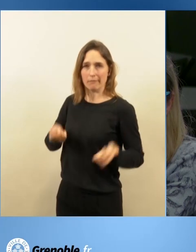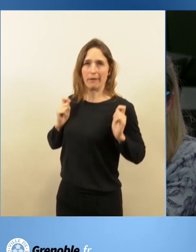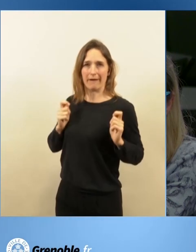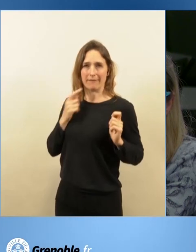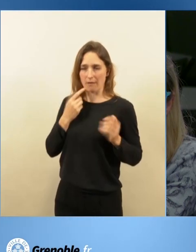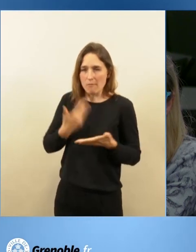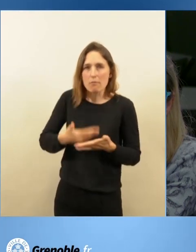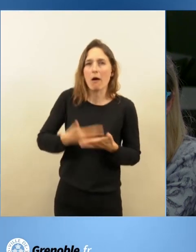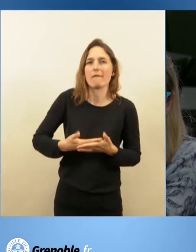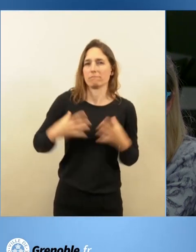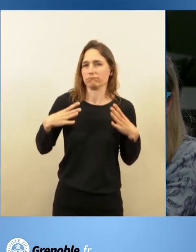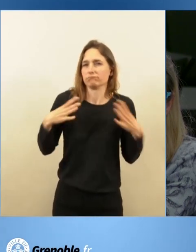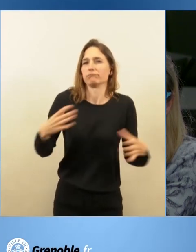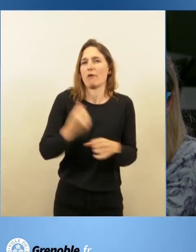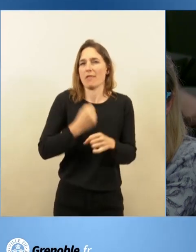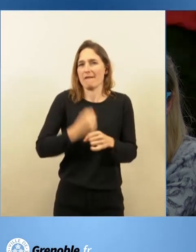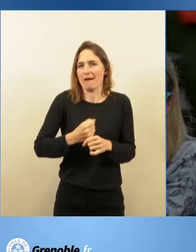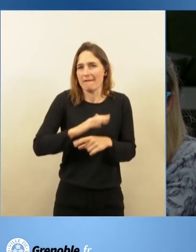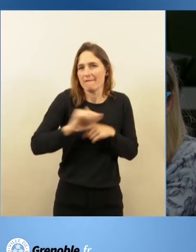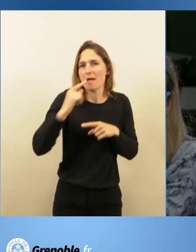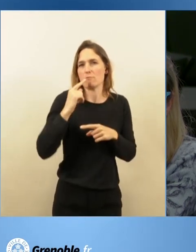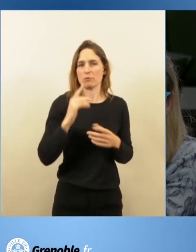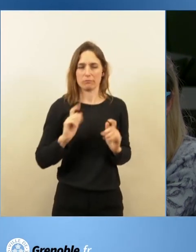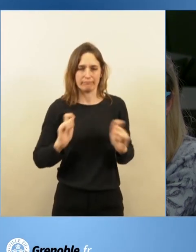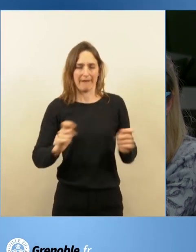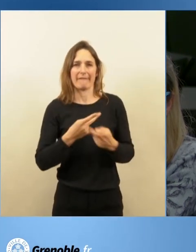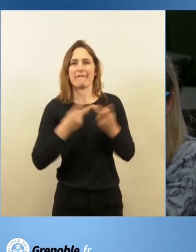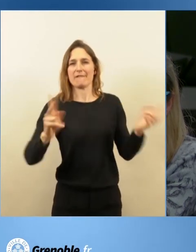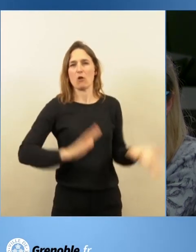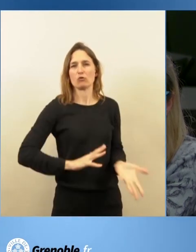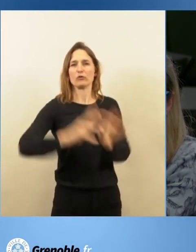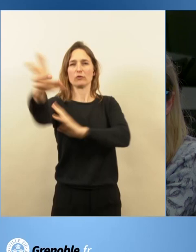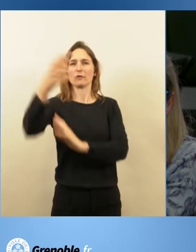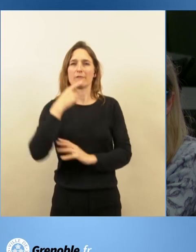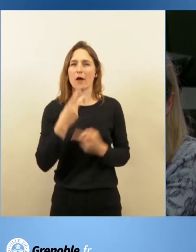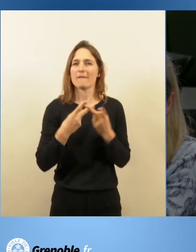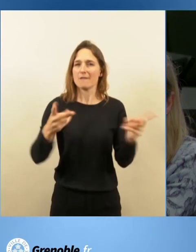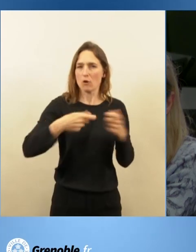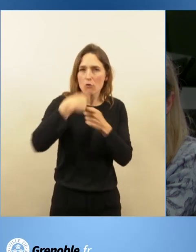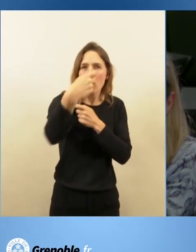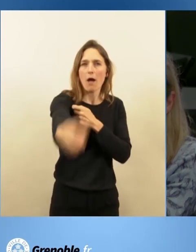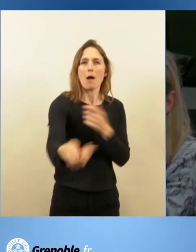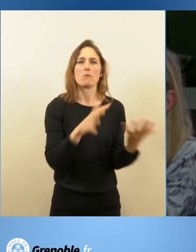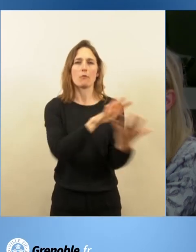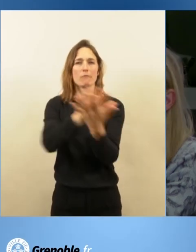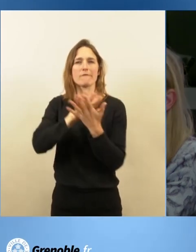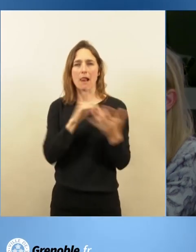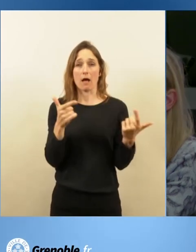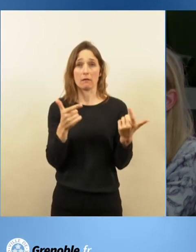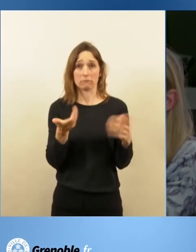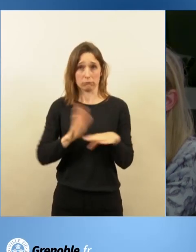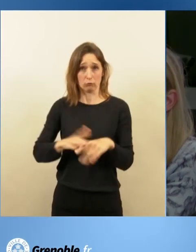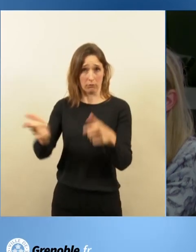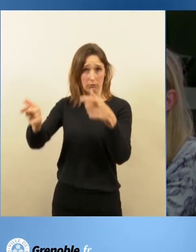travail réalisé pour devenir une ville en transition c'est-à-dire une ville durable et conviviale or vous n'aviez pas obtenu ce titre c'est dire c'est dire si